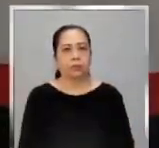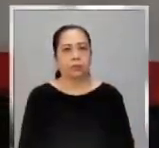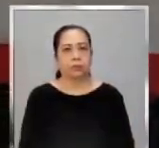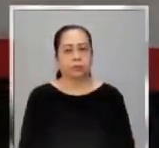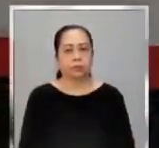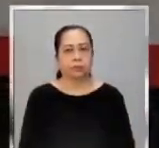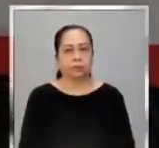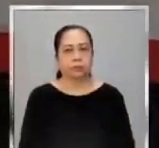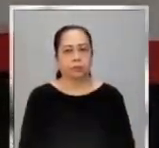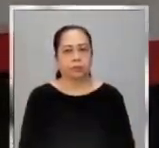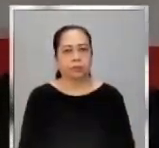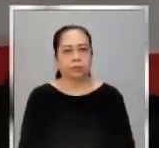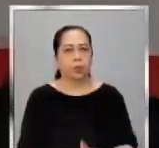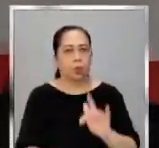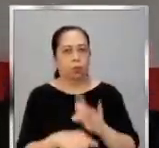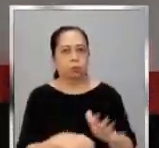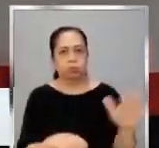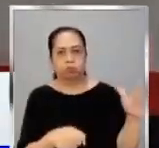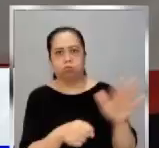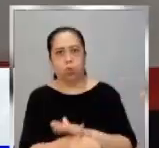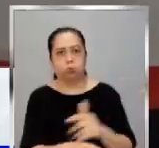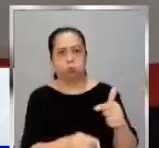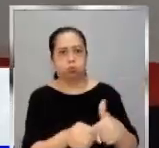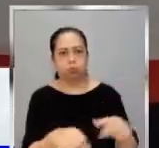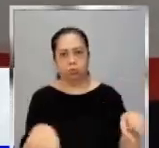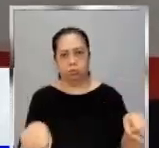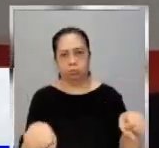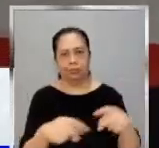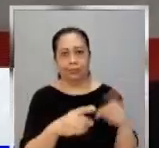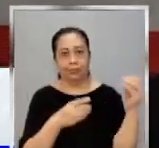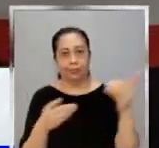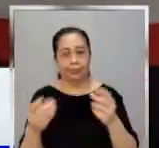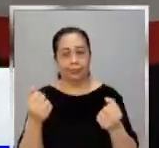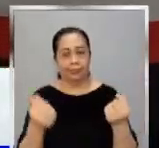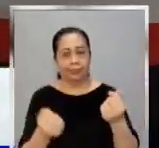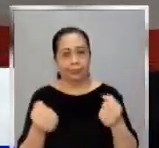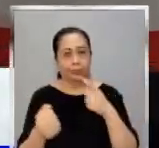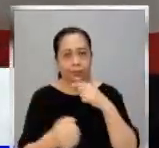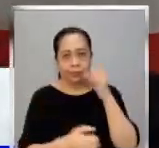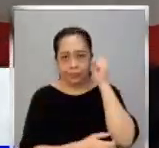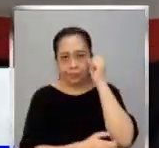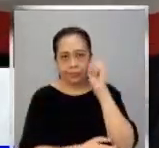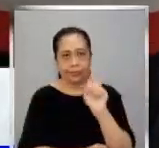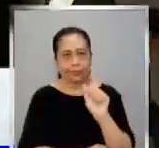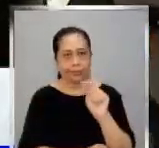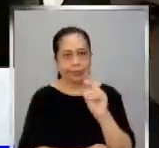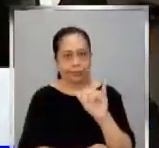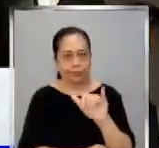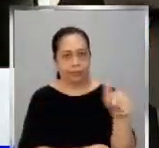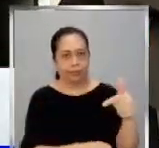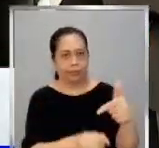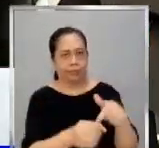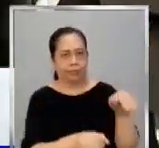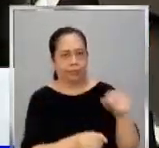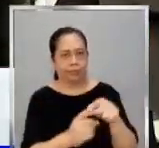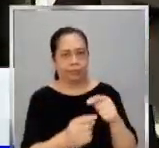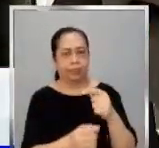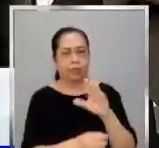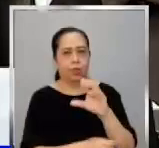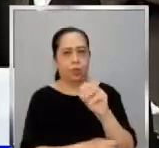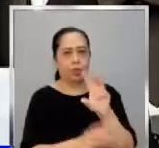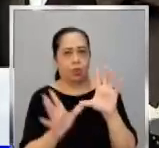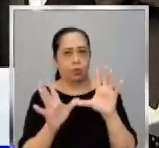Maaga nagpa-full tank ng kanyang motorsiklo ang delivery rider na si Sandy Caballero sa isang gasolinahan sa Commonwealth Avenue, Quezon